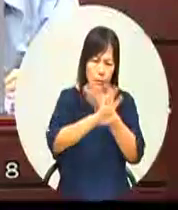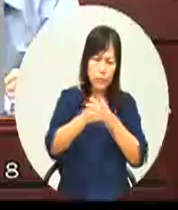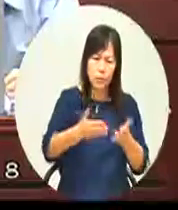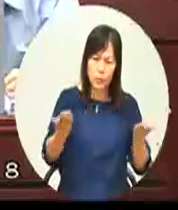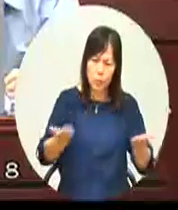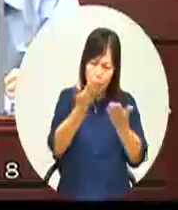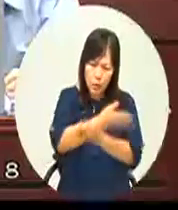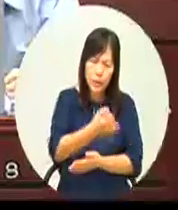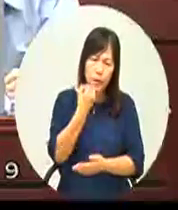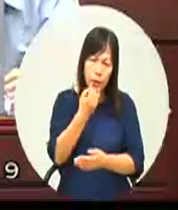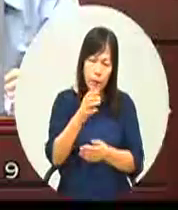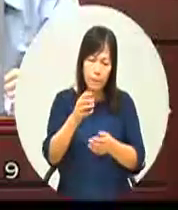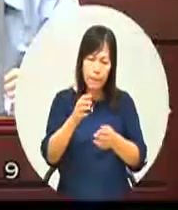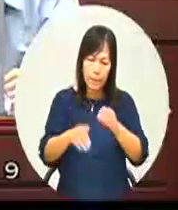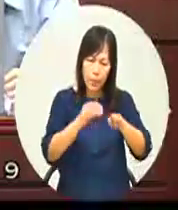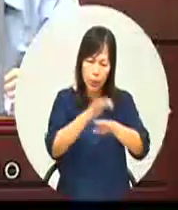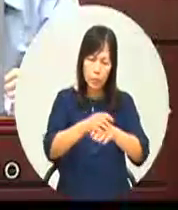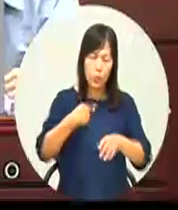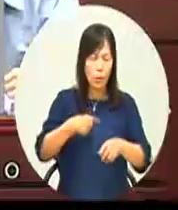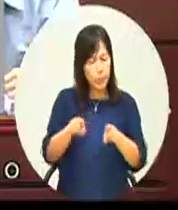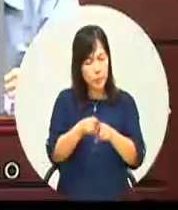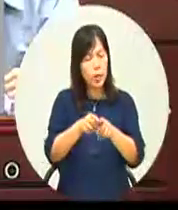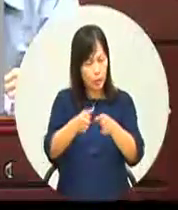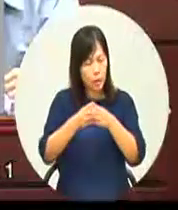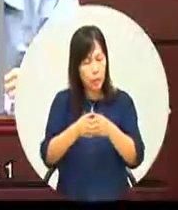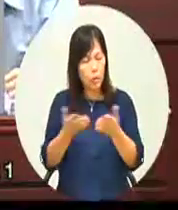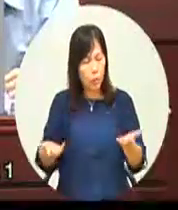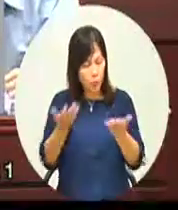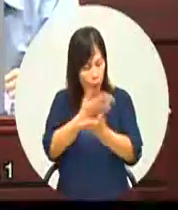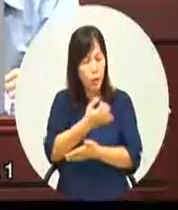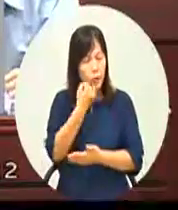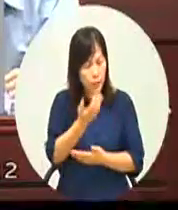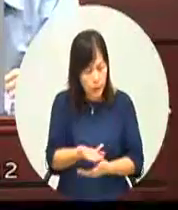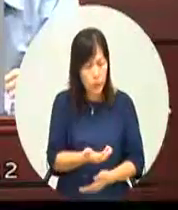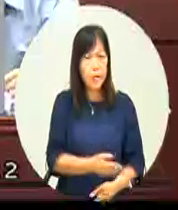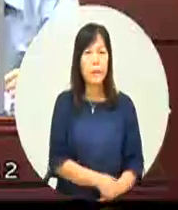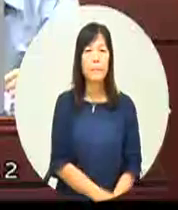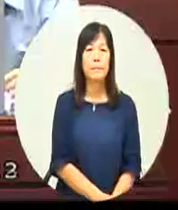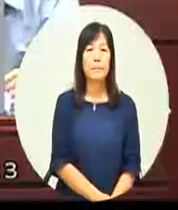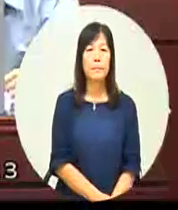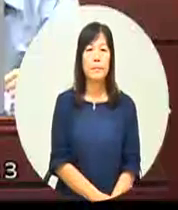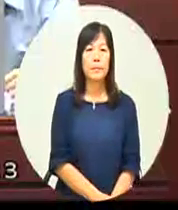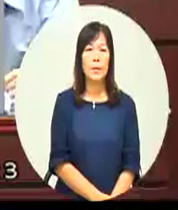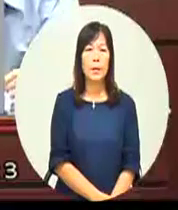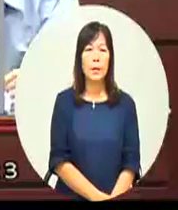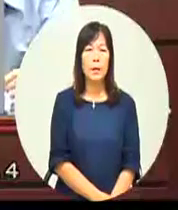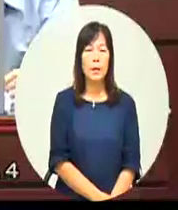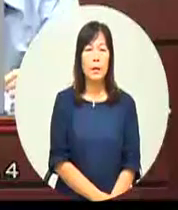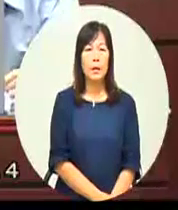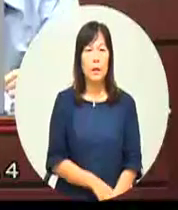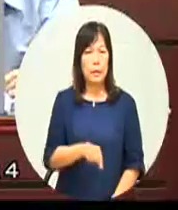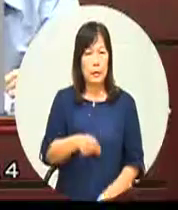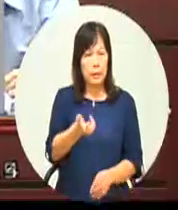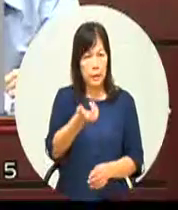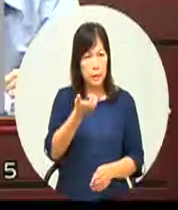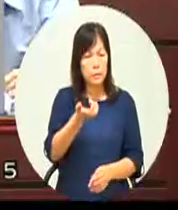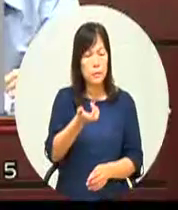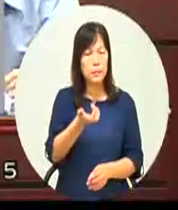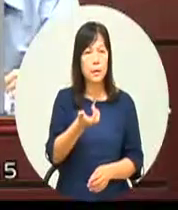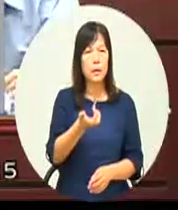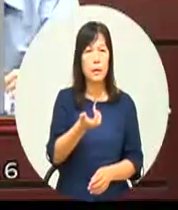运具可以完成我们平常所需要完成这一些旅次的目的。那我们在之前可能造